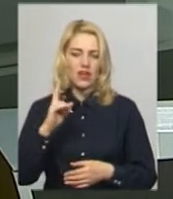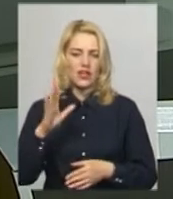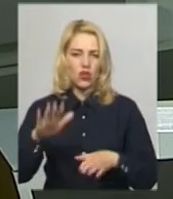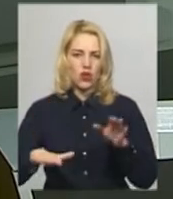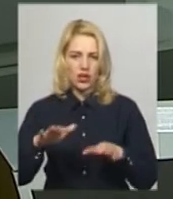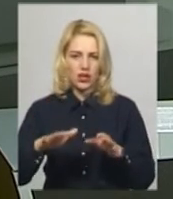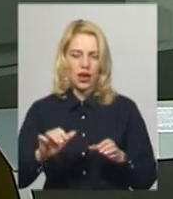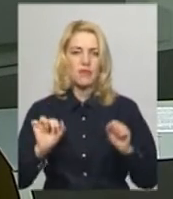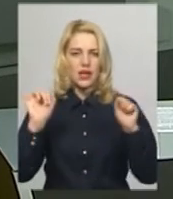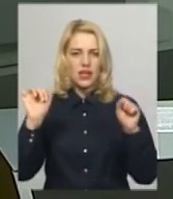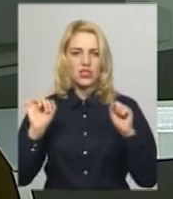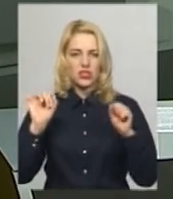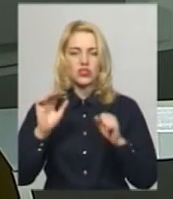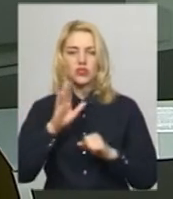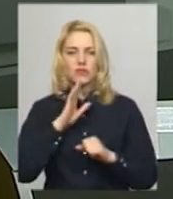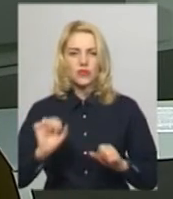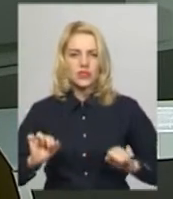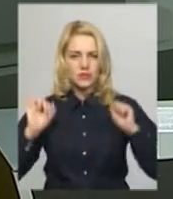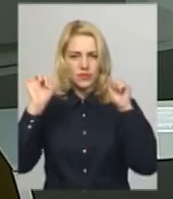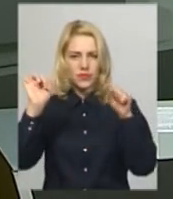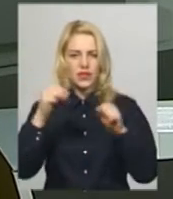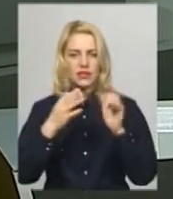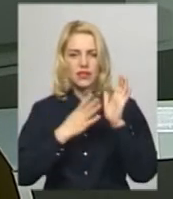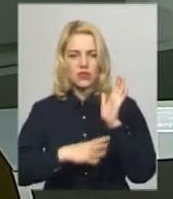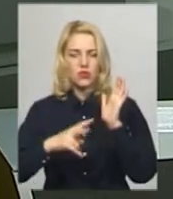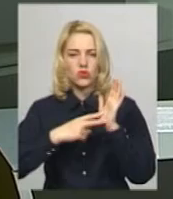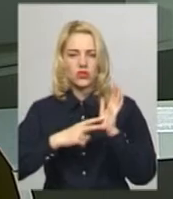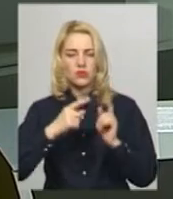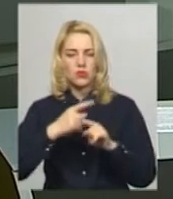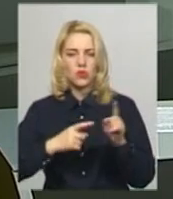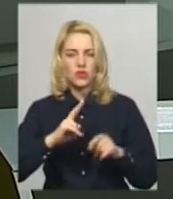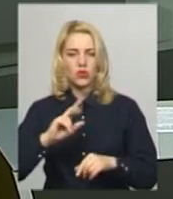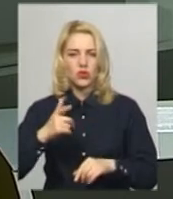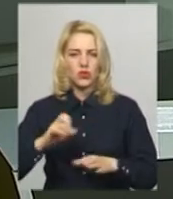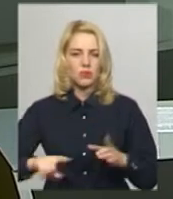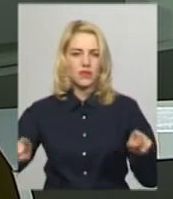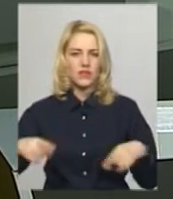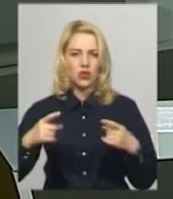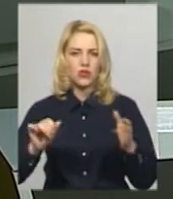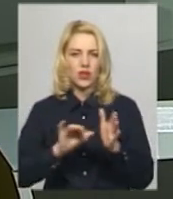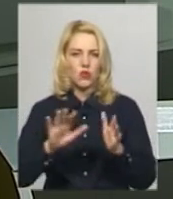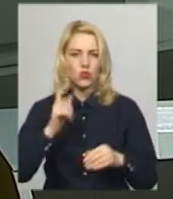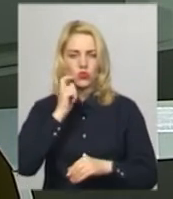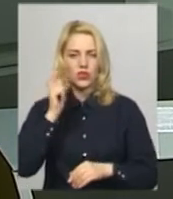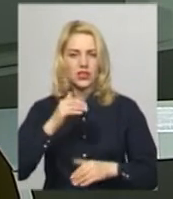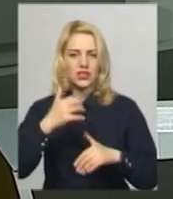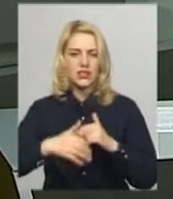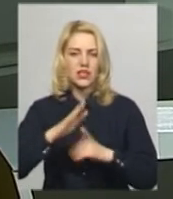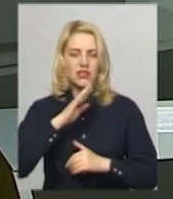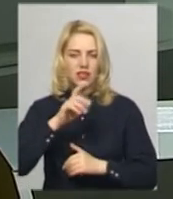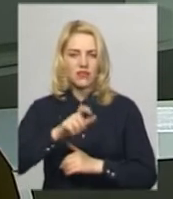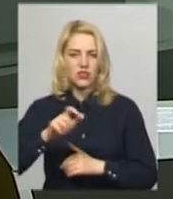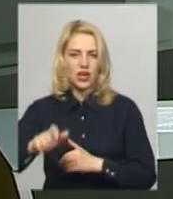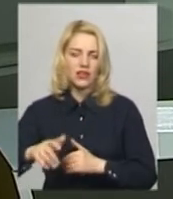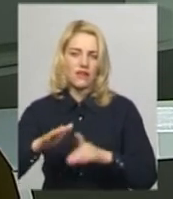жимі лежачи. Тетяна підняла штангу з вагою 97,5 кілограмів та встановила рекорд України серед дівчат в вазі